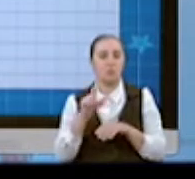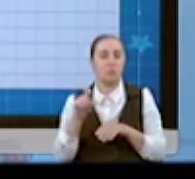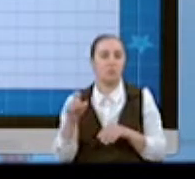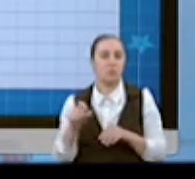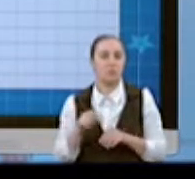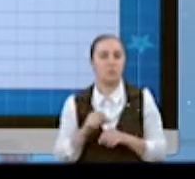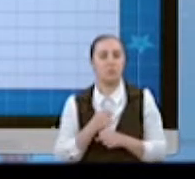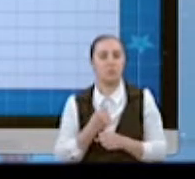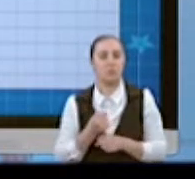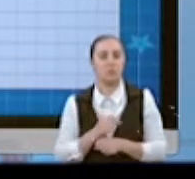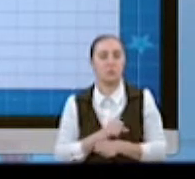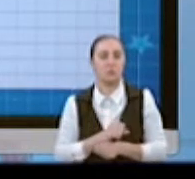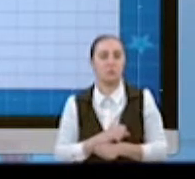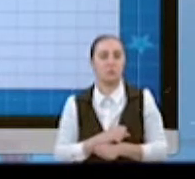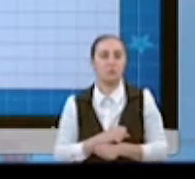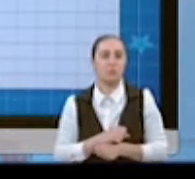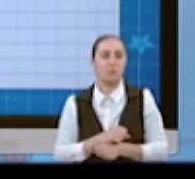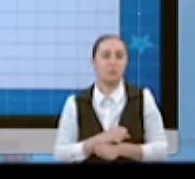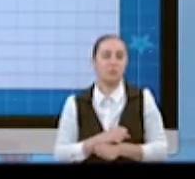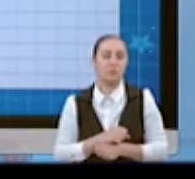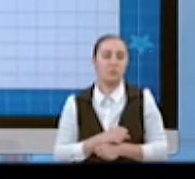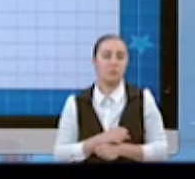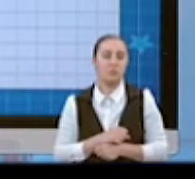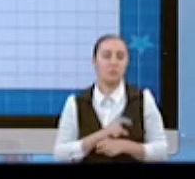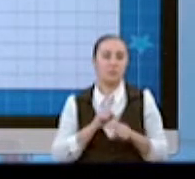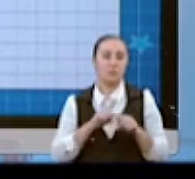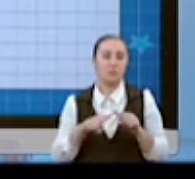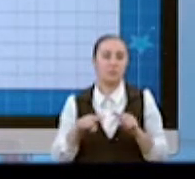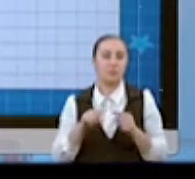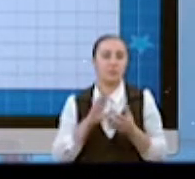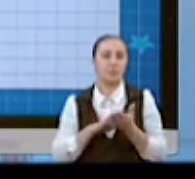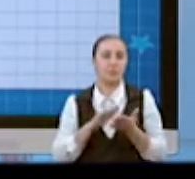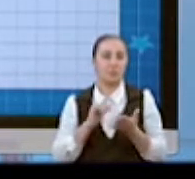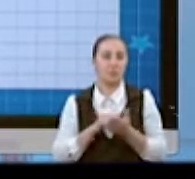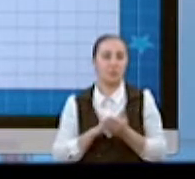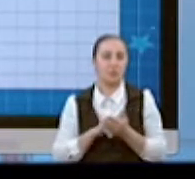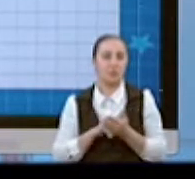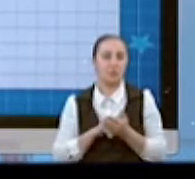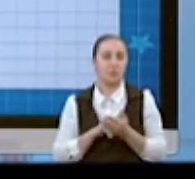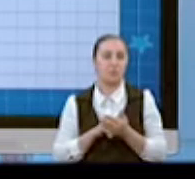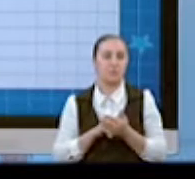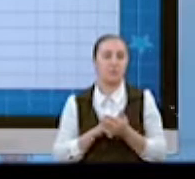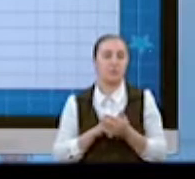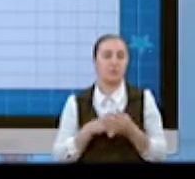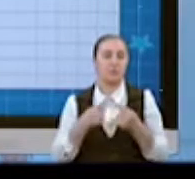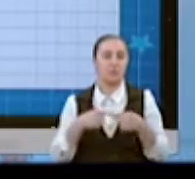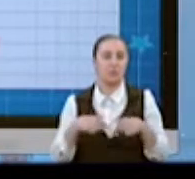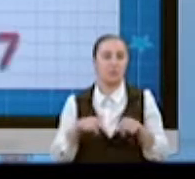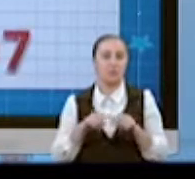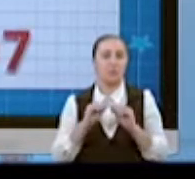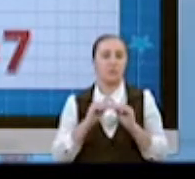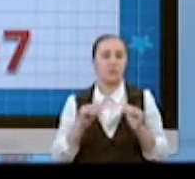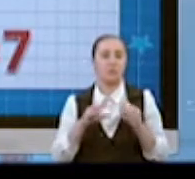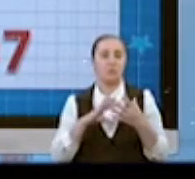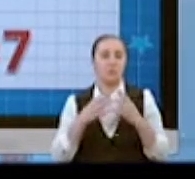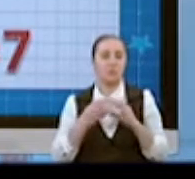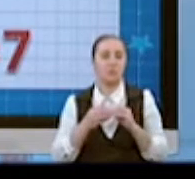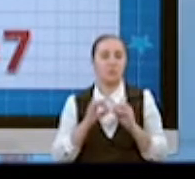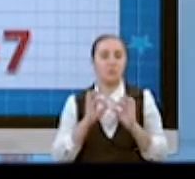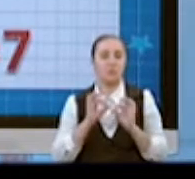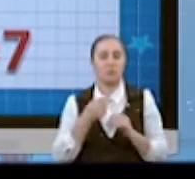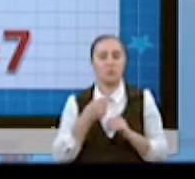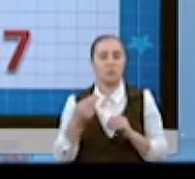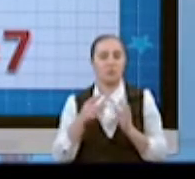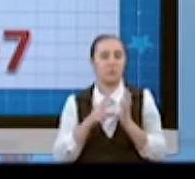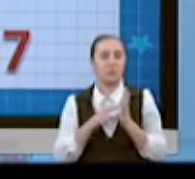Быстренько называем Конечно, ребята, результат равен